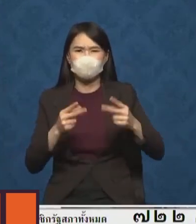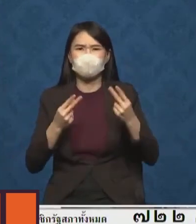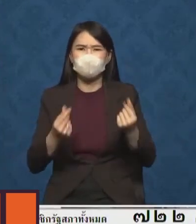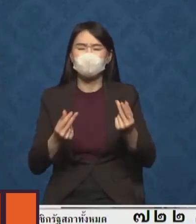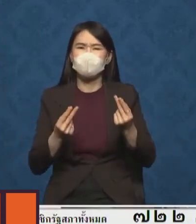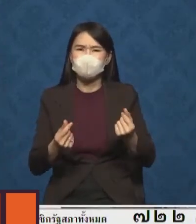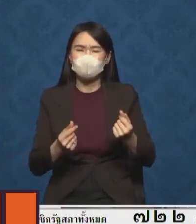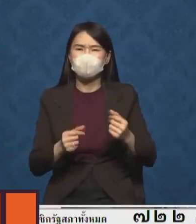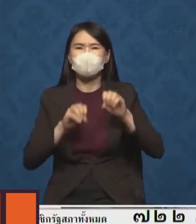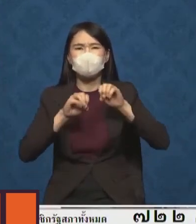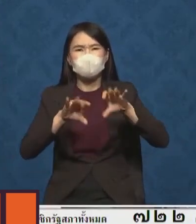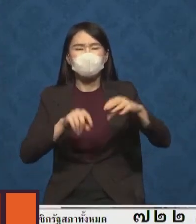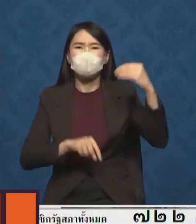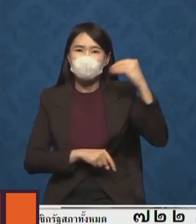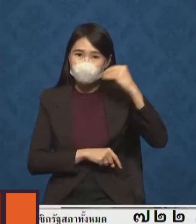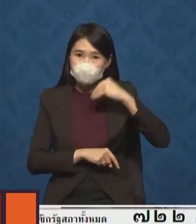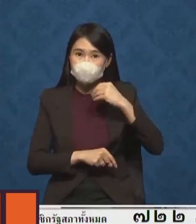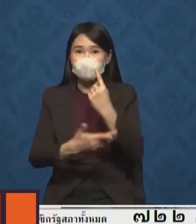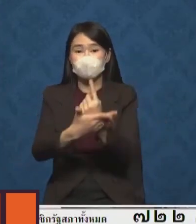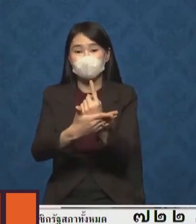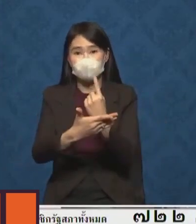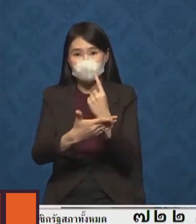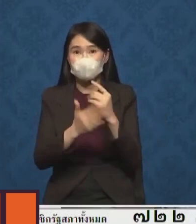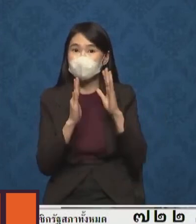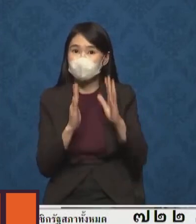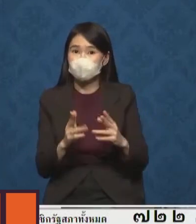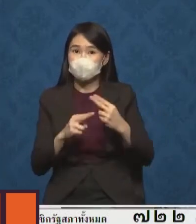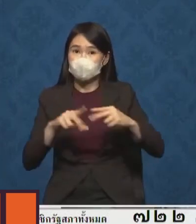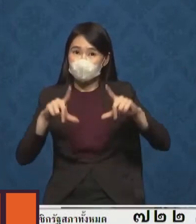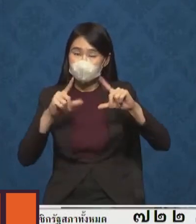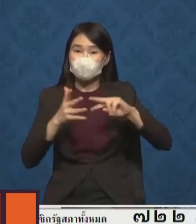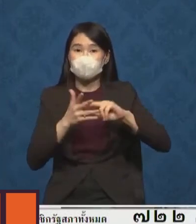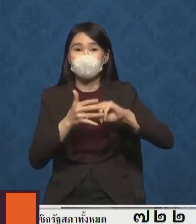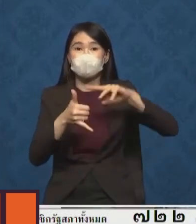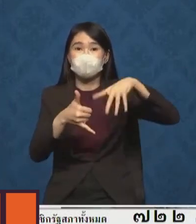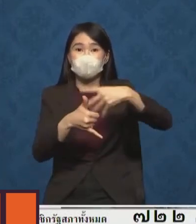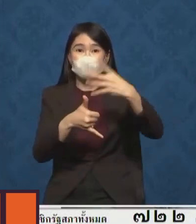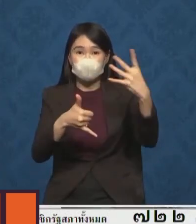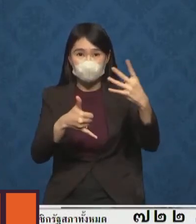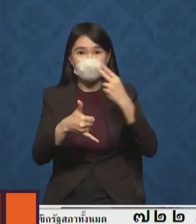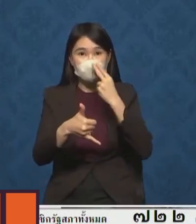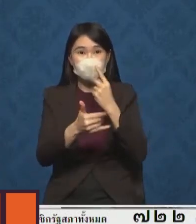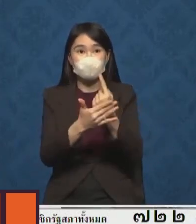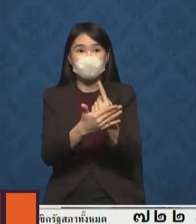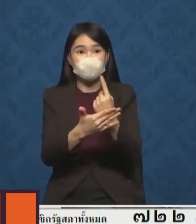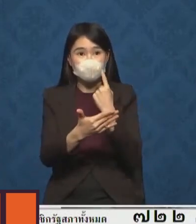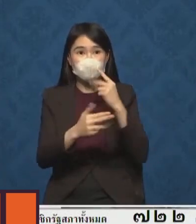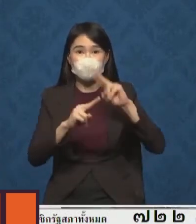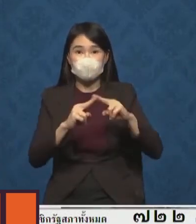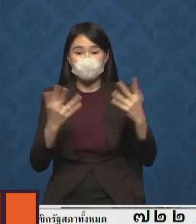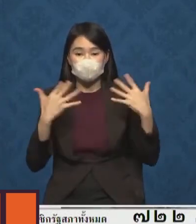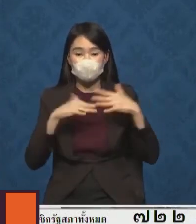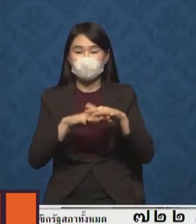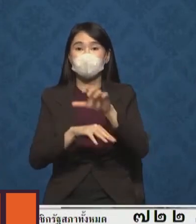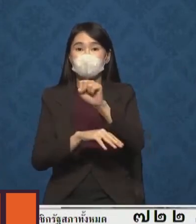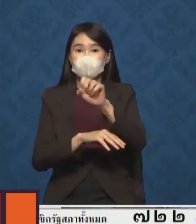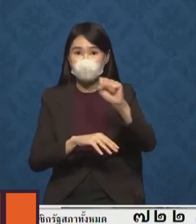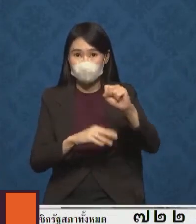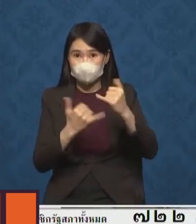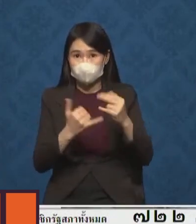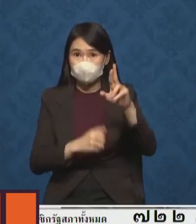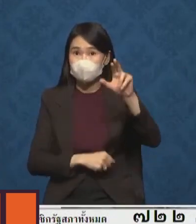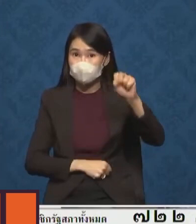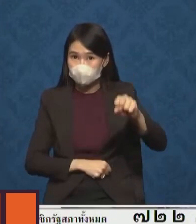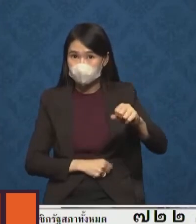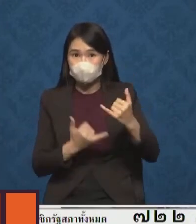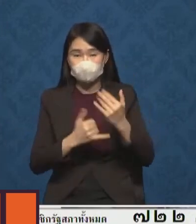มาเยอะ Yé ครับเป็นตัวแทนของบุคคลี่มความหรักอายทางเพศมานั่งอยในสภาชแห่งนี้ส